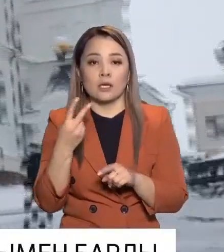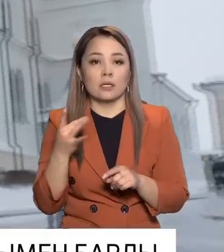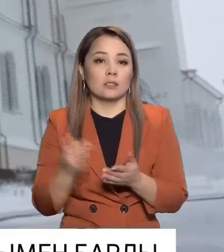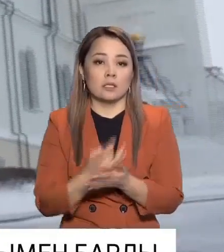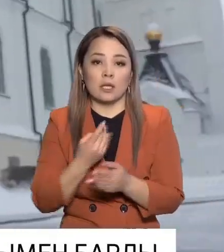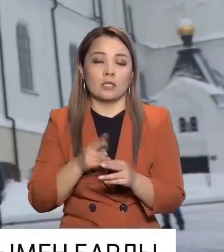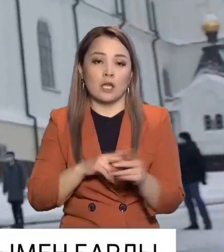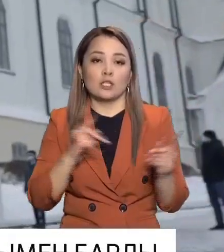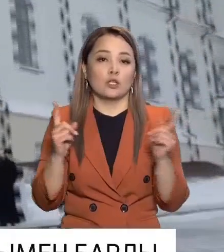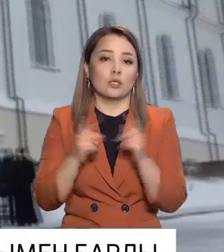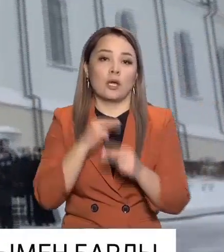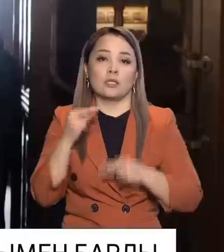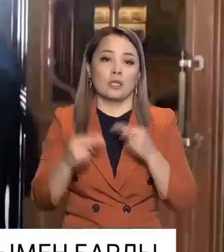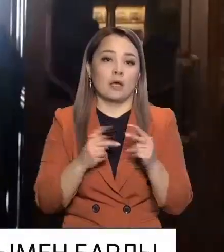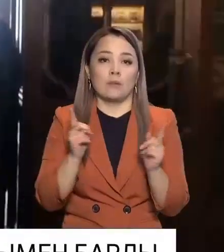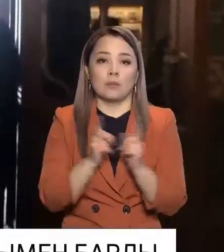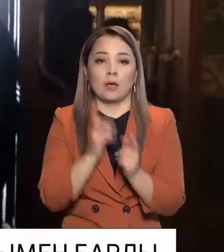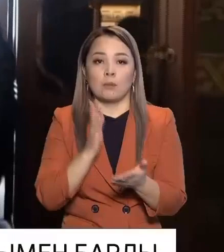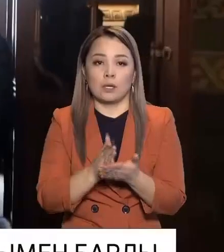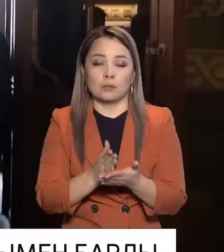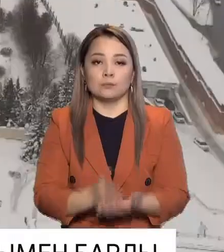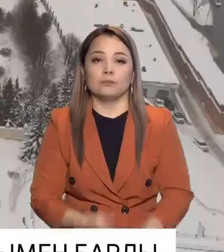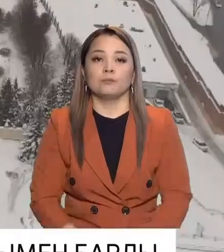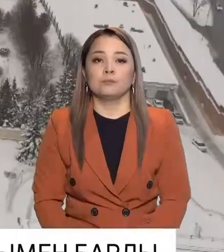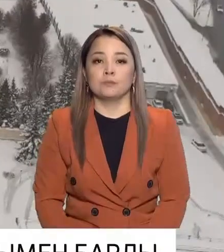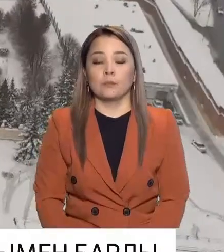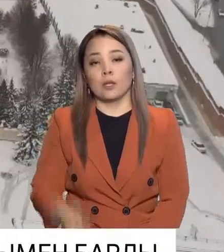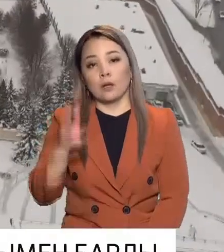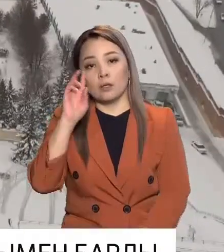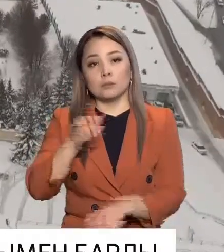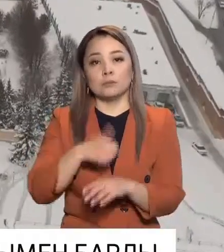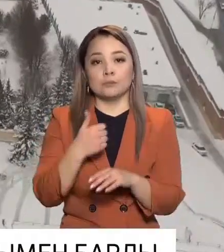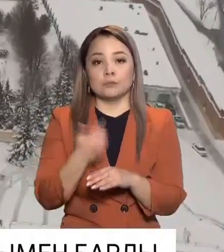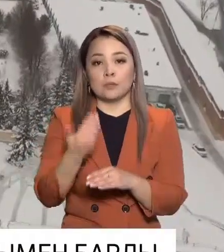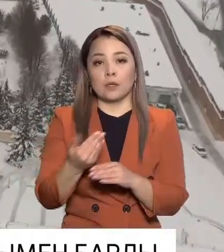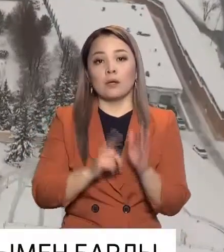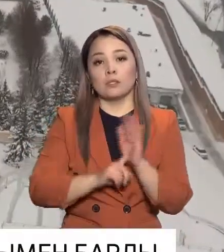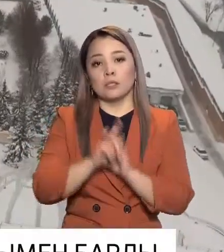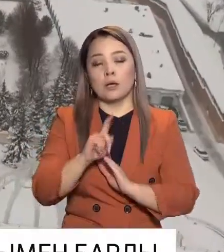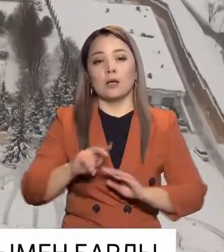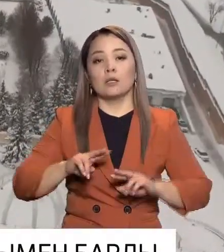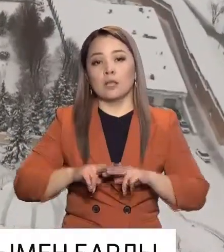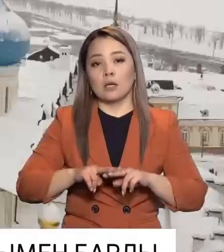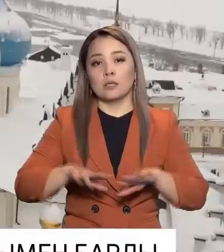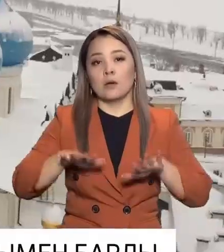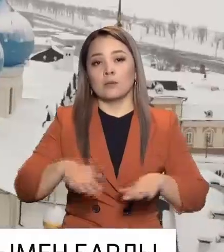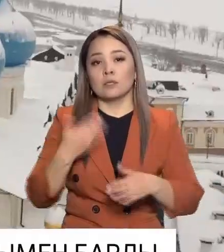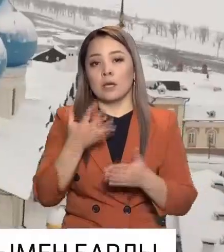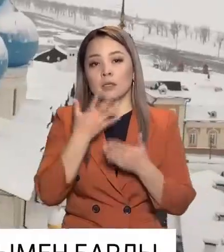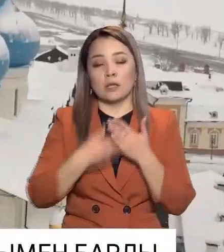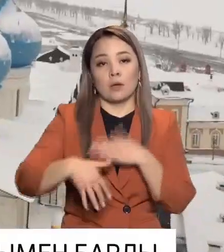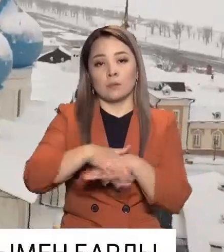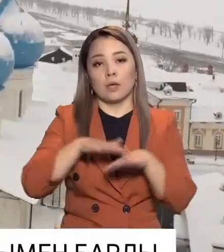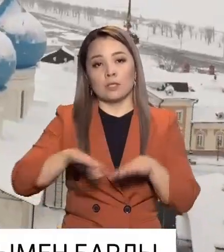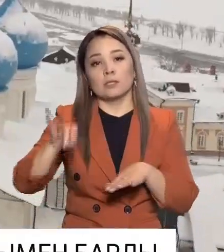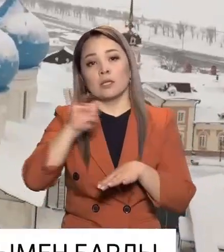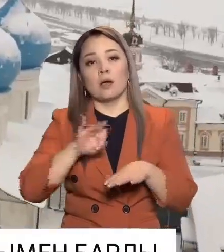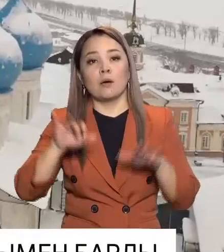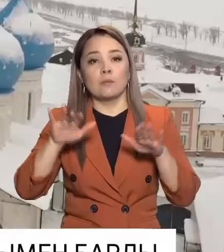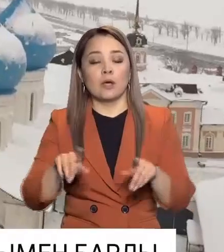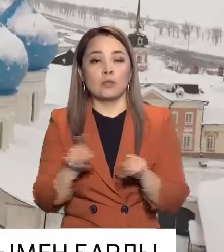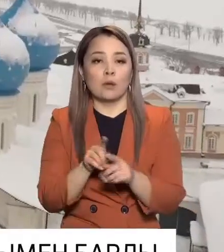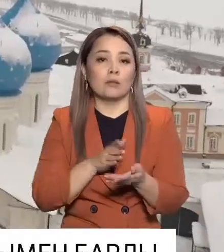мәрте бет-бе-бет жүздесіп отыр. Мемлекет басшылары әуелі ел астанасының тарихи жерлерін аралады. Қазан Кремлі